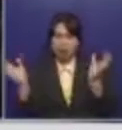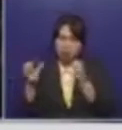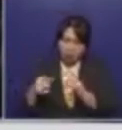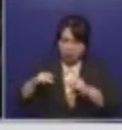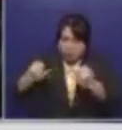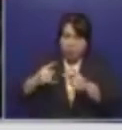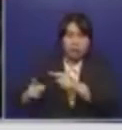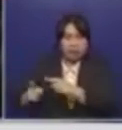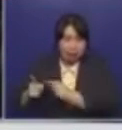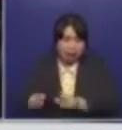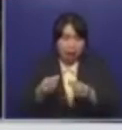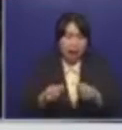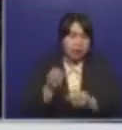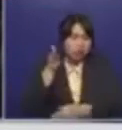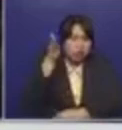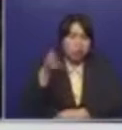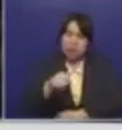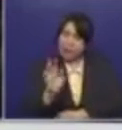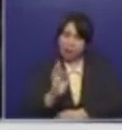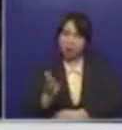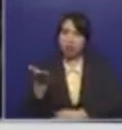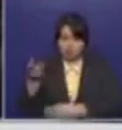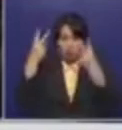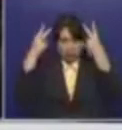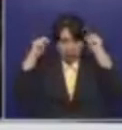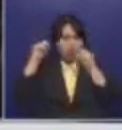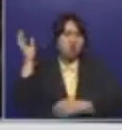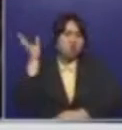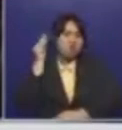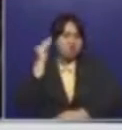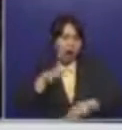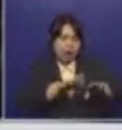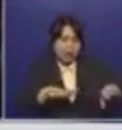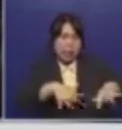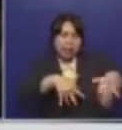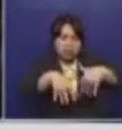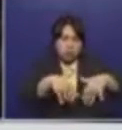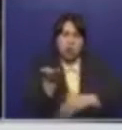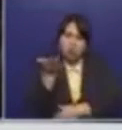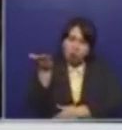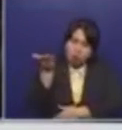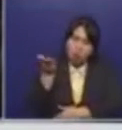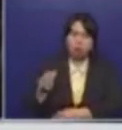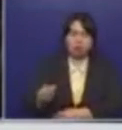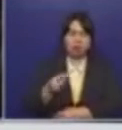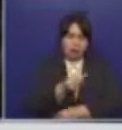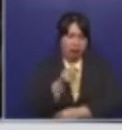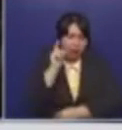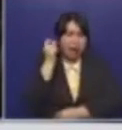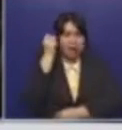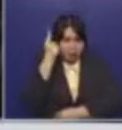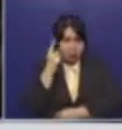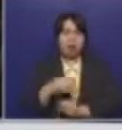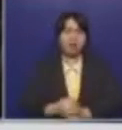ให้ลูกหลานเราเลยค่ะขอท่านนายกรับฟังเสียงนักเรียนนักศึกษาพี่น้องประชาชนที่เรียกร้องอย่างเข้าใจให้ท่านเห็นว่